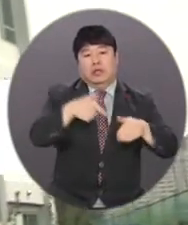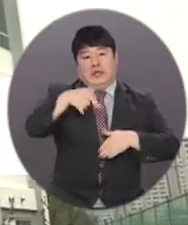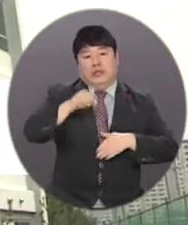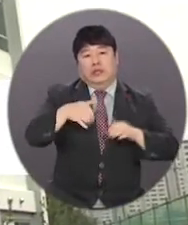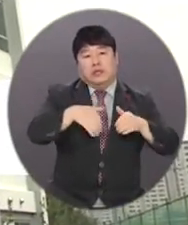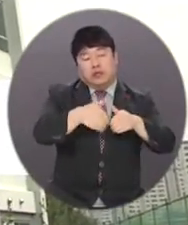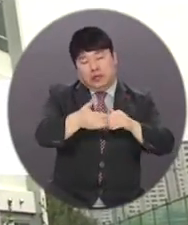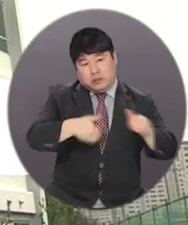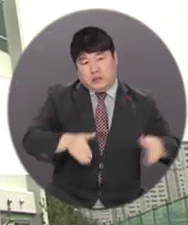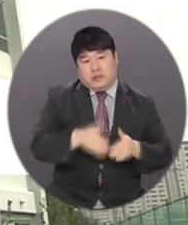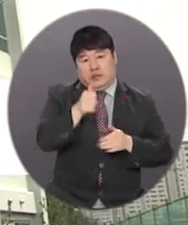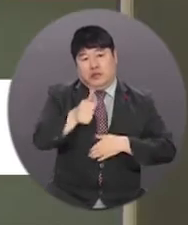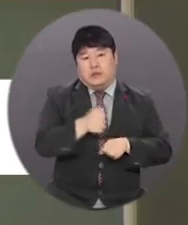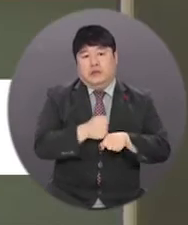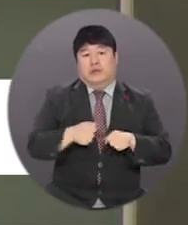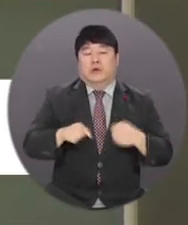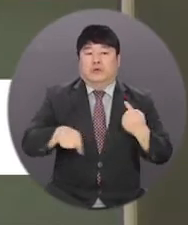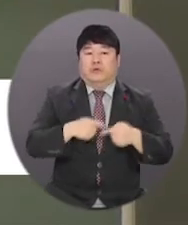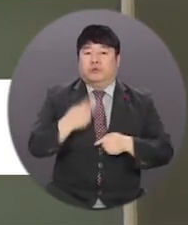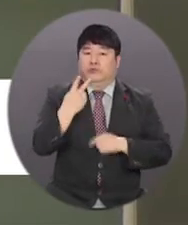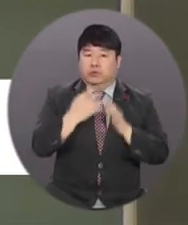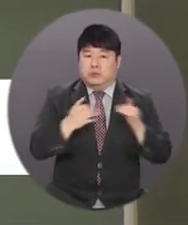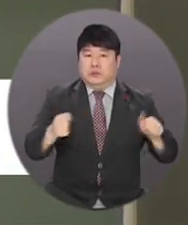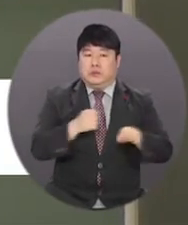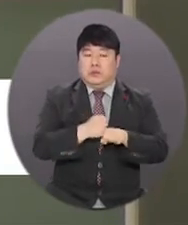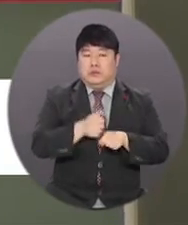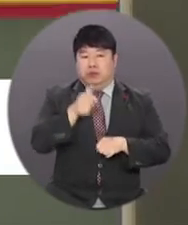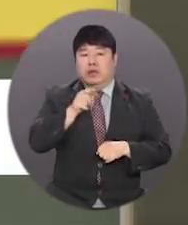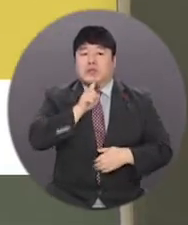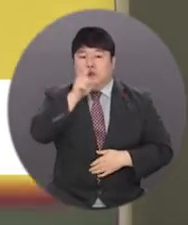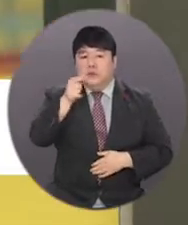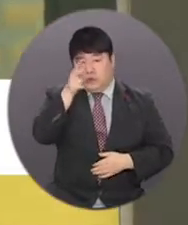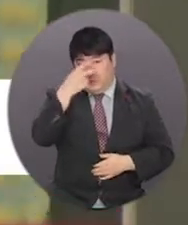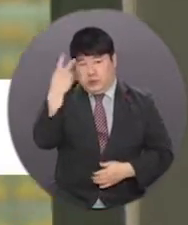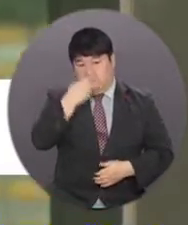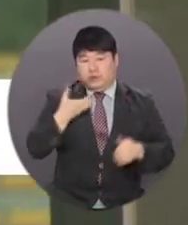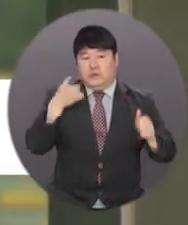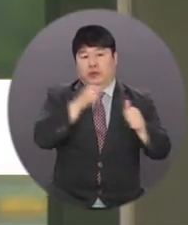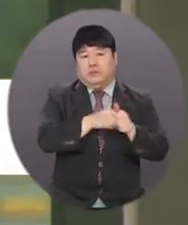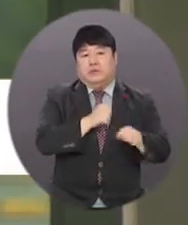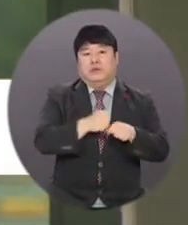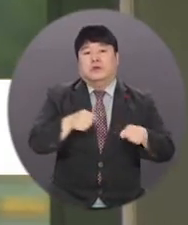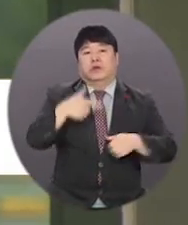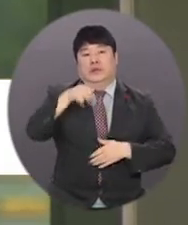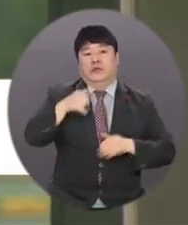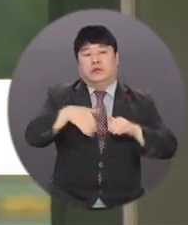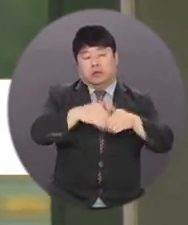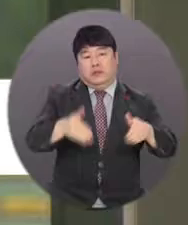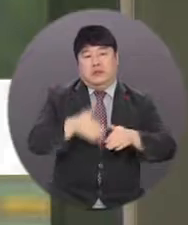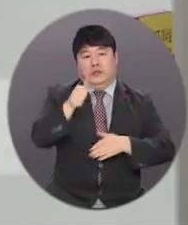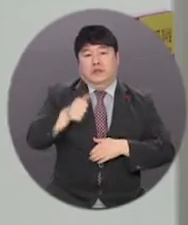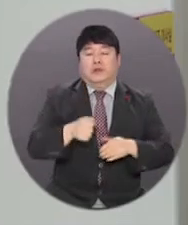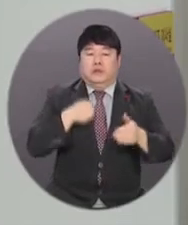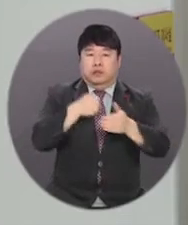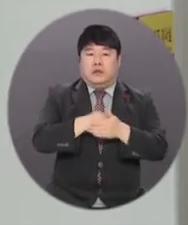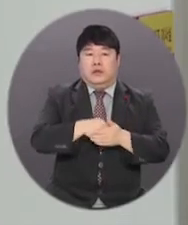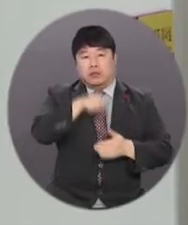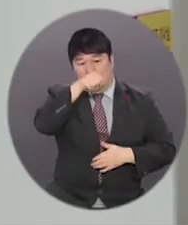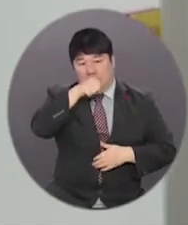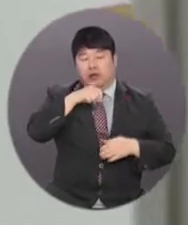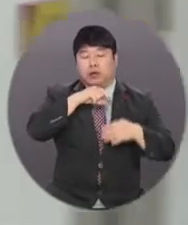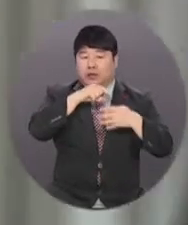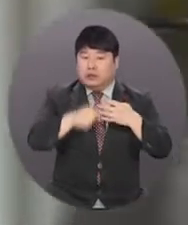구단 관계자 2명을 기소 의견으로 검찰에 송치했다고 밝혔습니다. 기전 단장은 정해진 회계 절차를 밟지